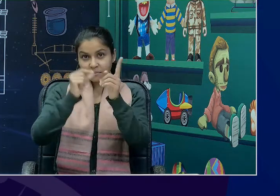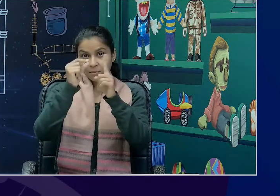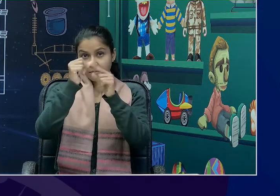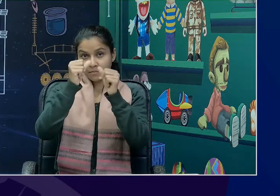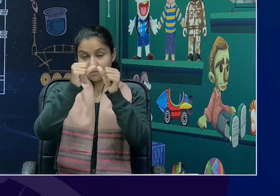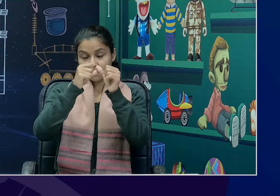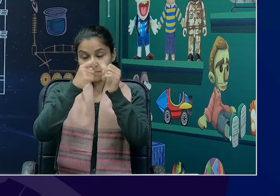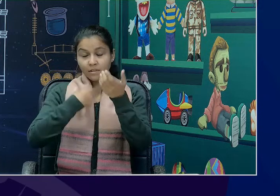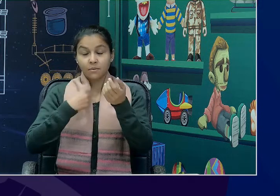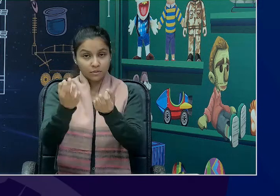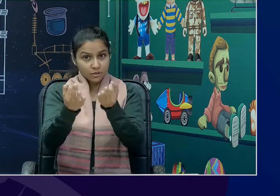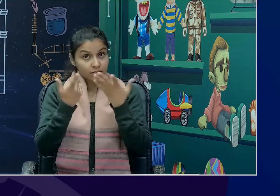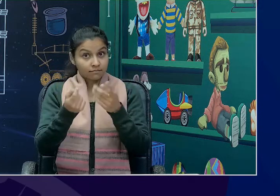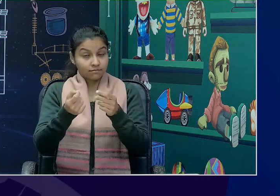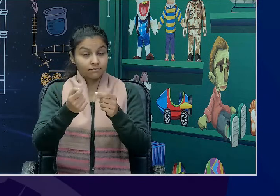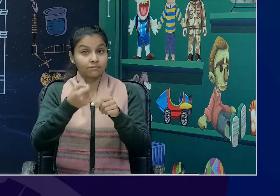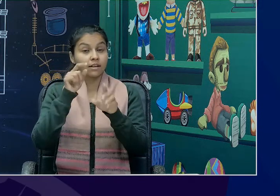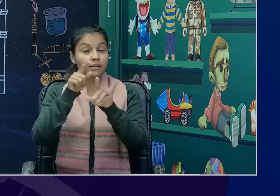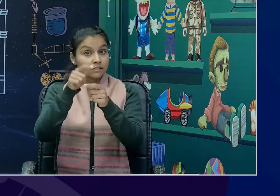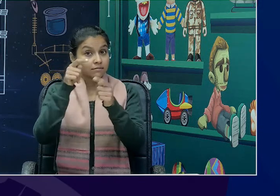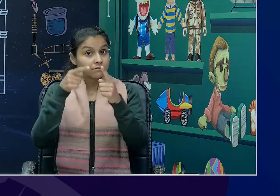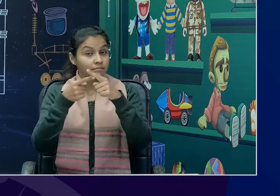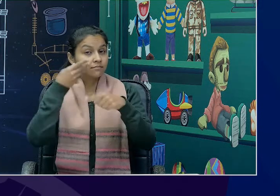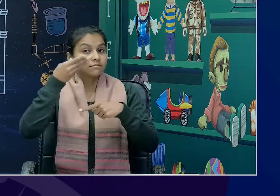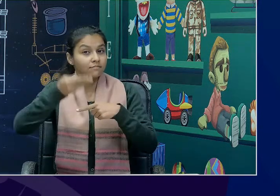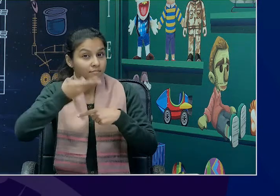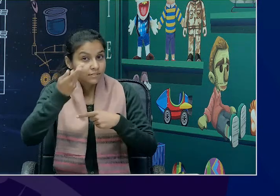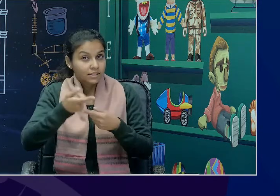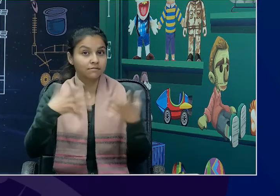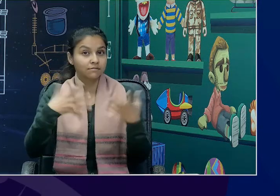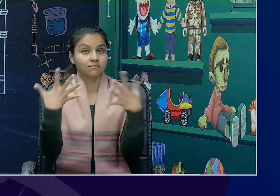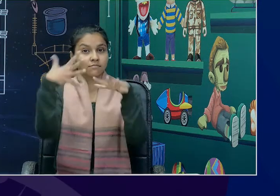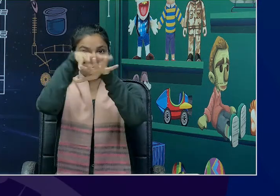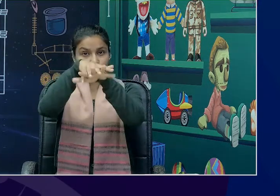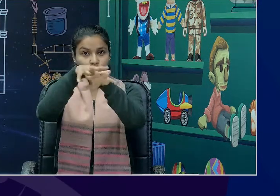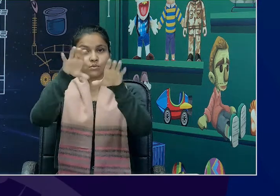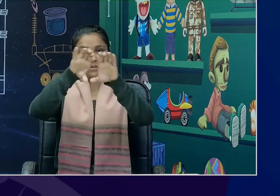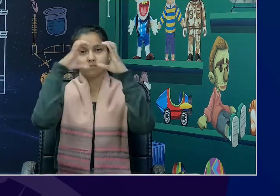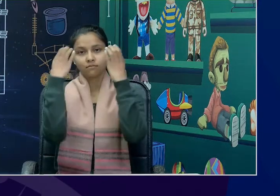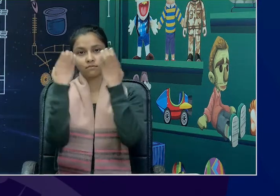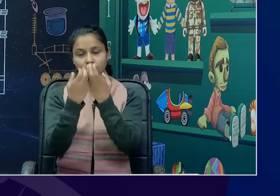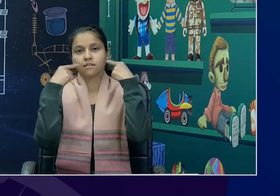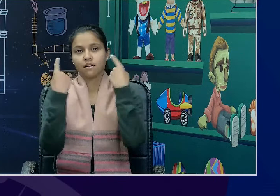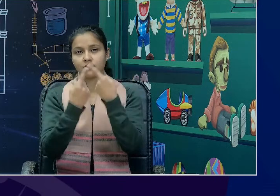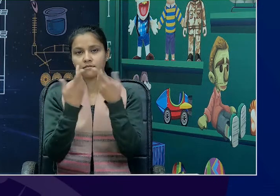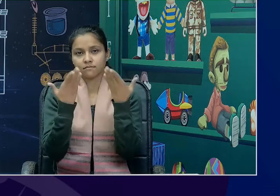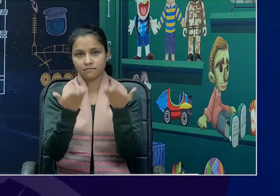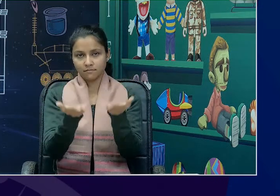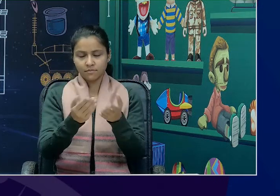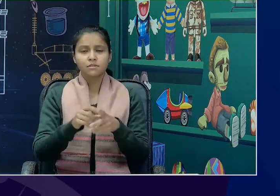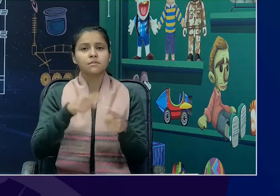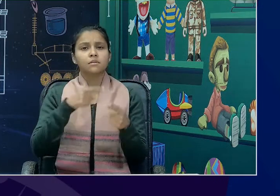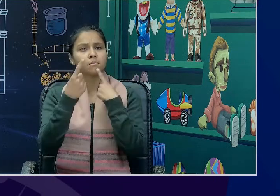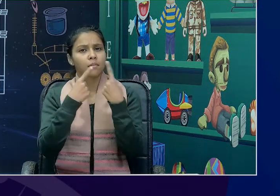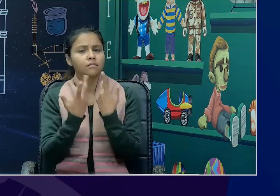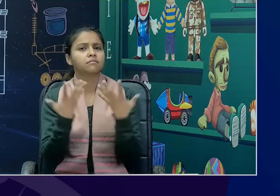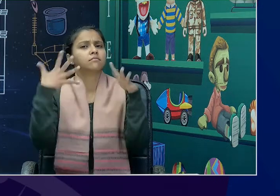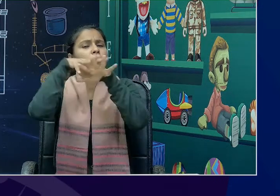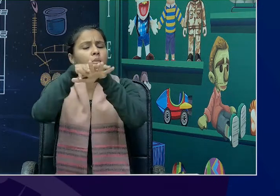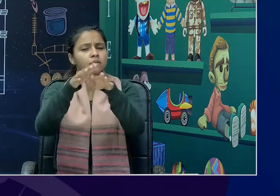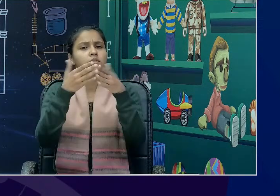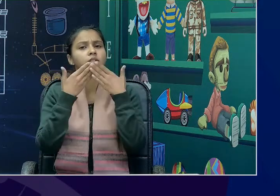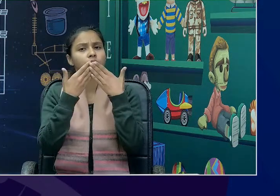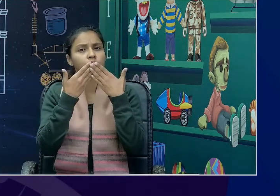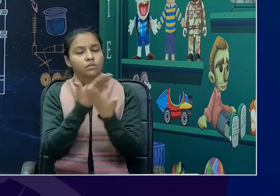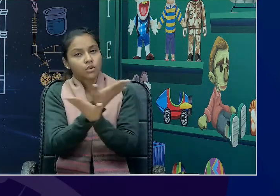है टीचिंग लर्निंग इंटरवेंशन फॉर इंक्लूसिव क्लासरूम्स। इसमें हम बात करते हैं समावेशी शिक्षा की, ताकि